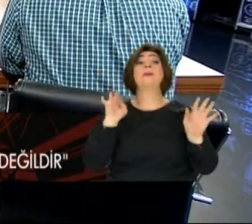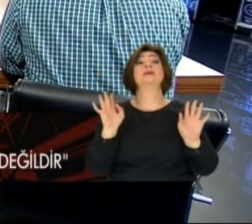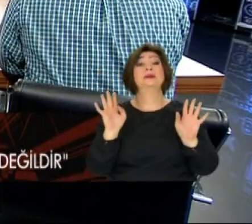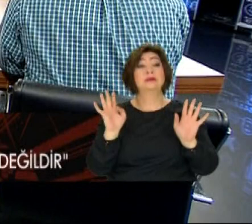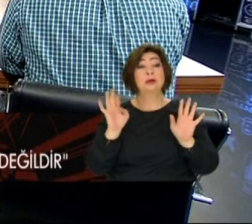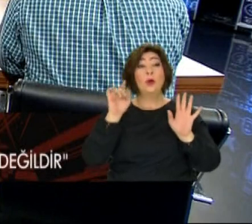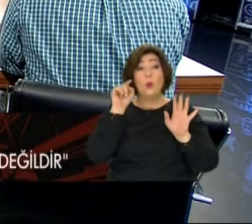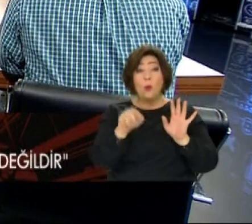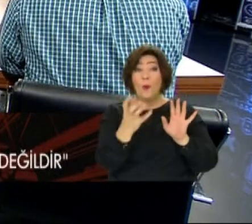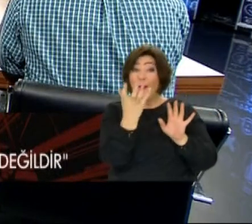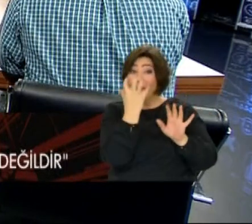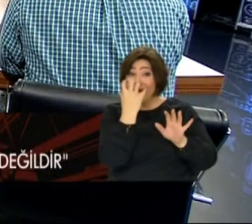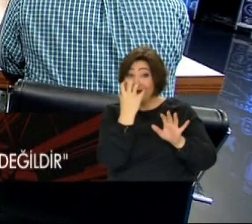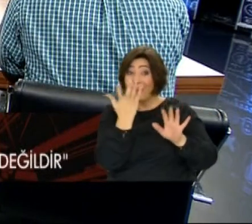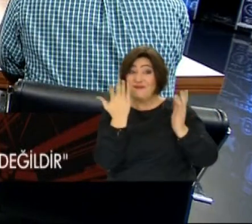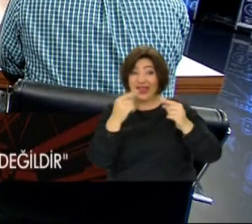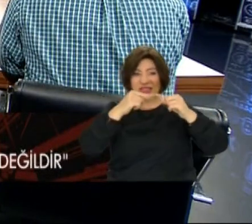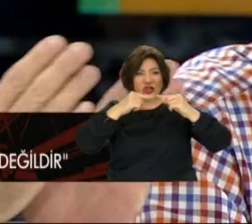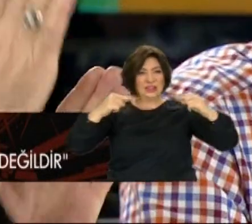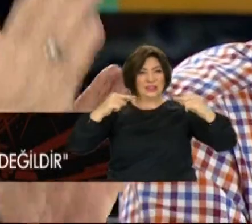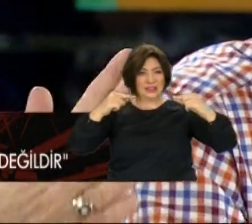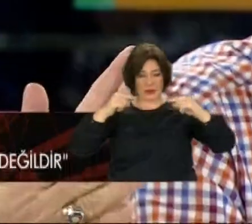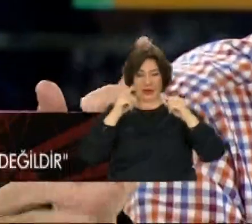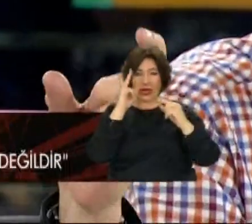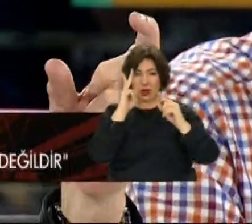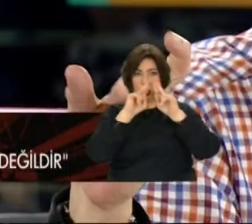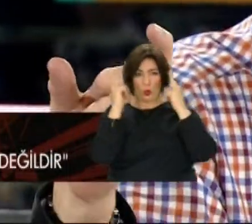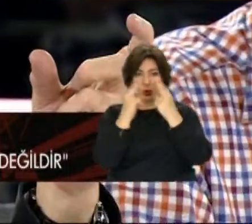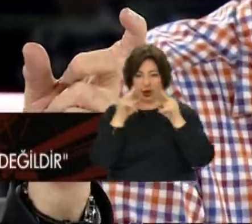bu bekleme ve bir tam çizgi noktasında iki dünya arasında bir yerde tutulur.